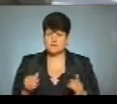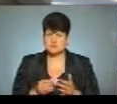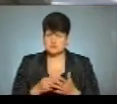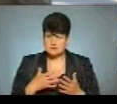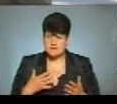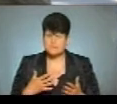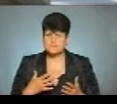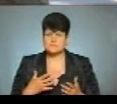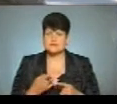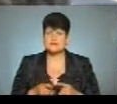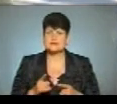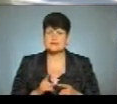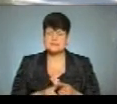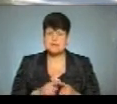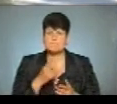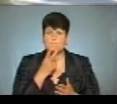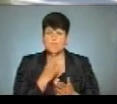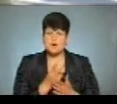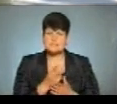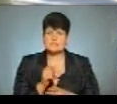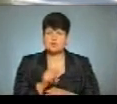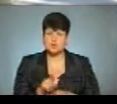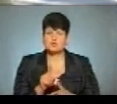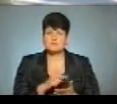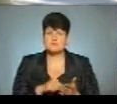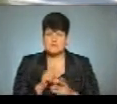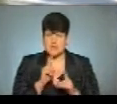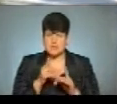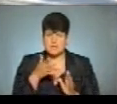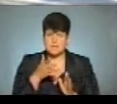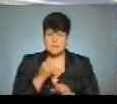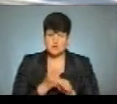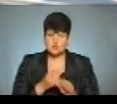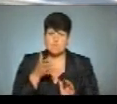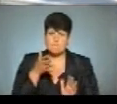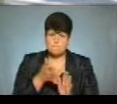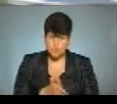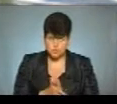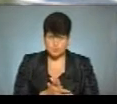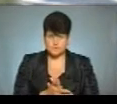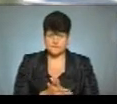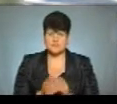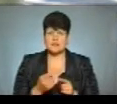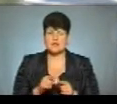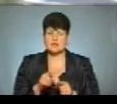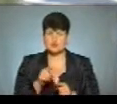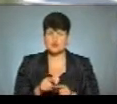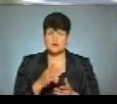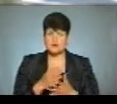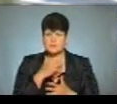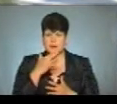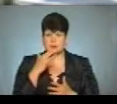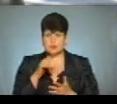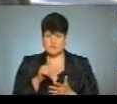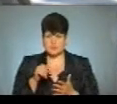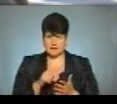Це певний показник того, що міська рада працює прозоро. До цього є ряд запитань, тому